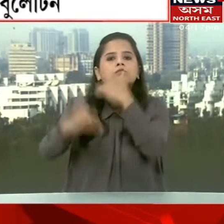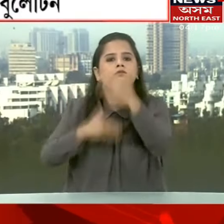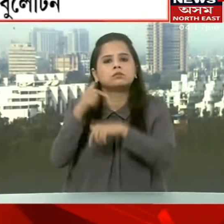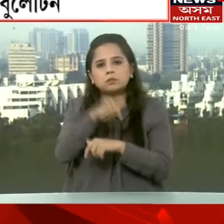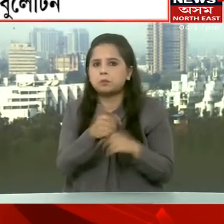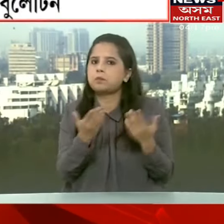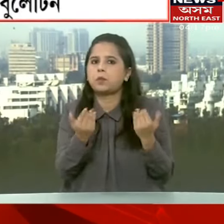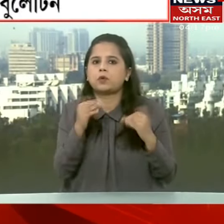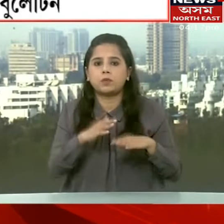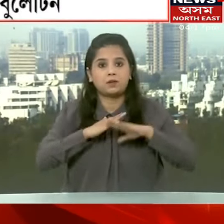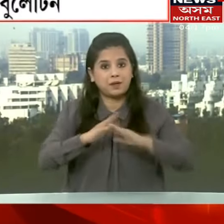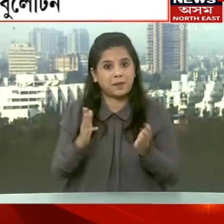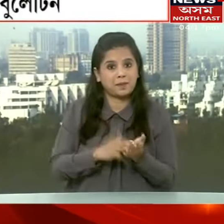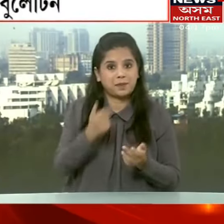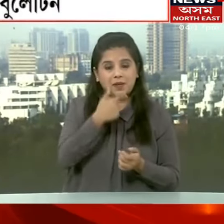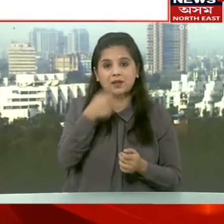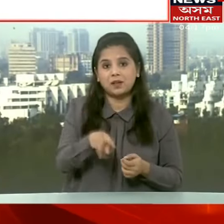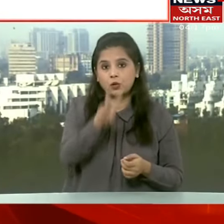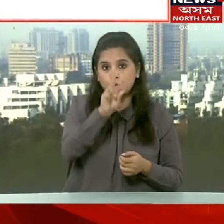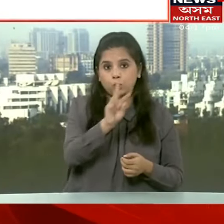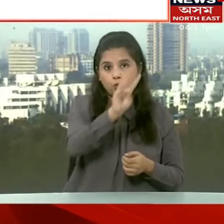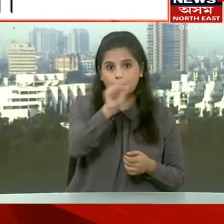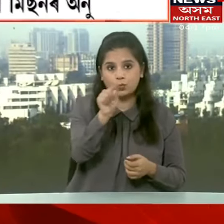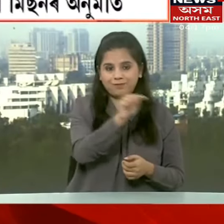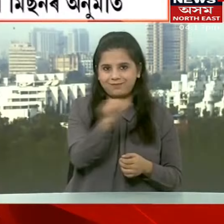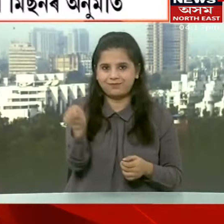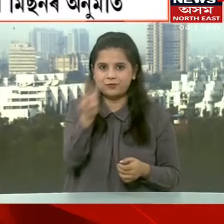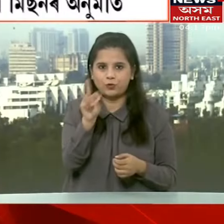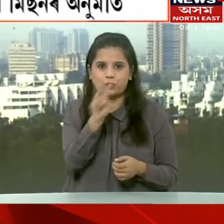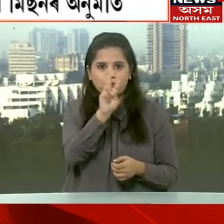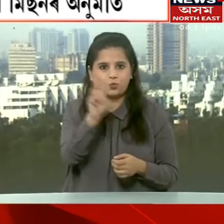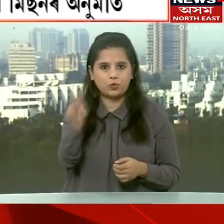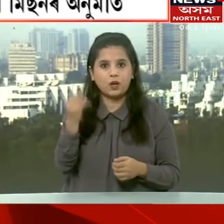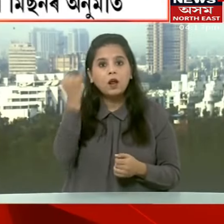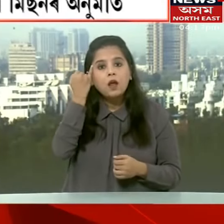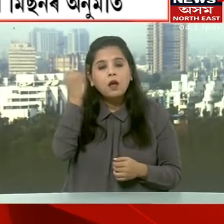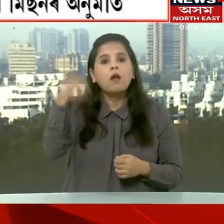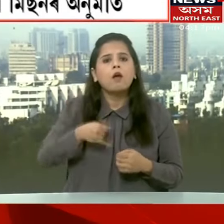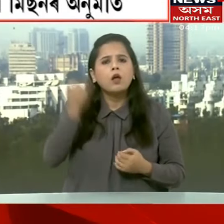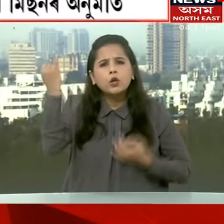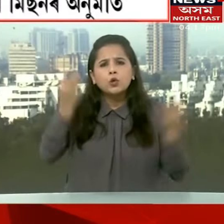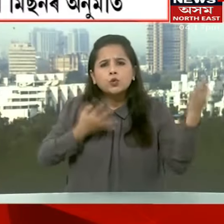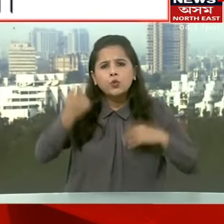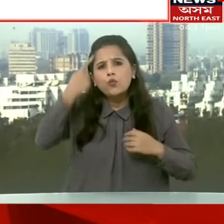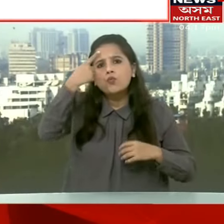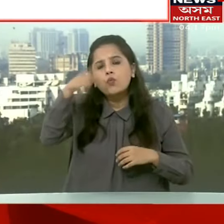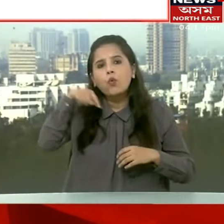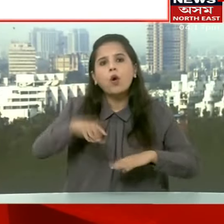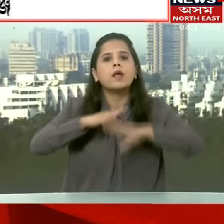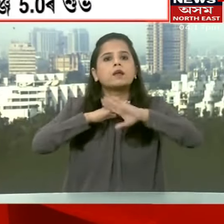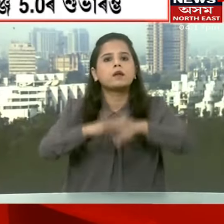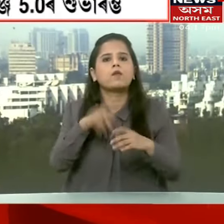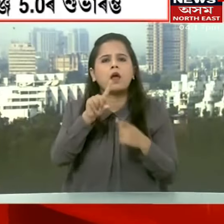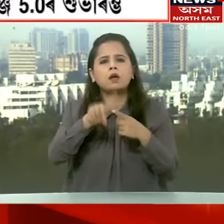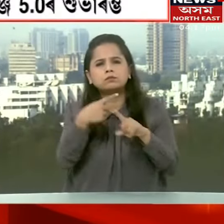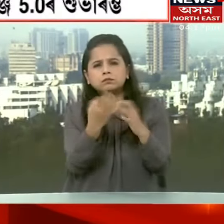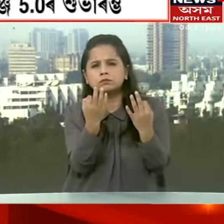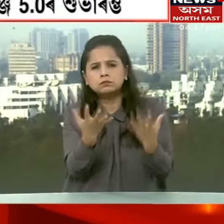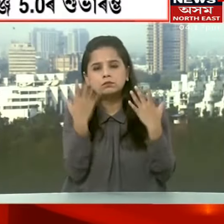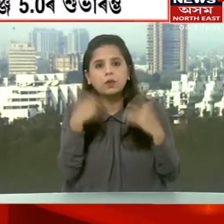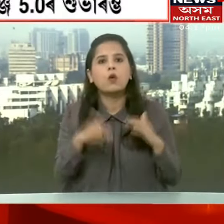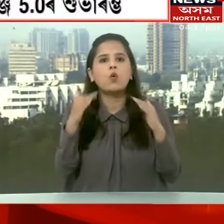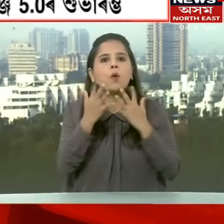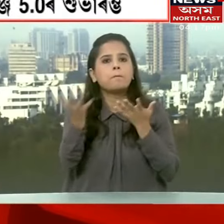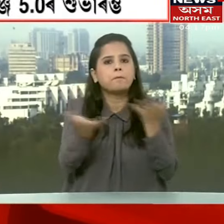होगा। रक्षा मंत्रालय ने वित्त वर्ष 2021-22 के लिए इनोवेशन फॉर डिफेंस एक्सीलेंस पहल के जरिए घरेलू खरीद के